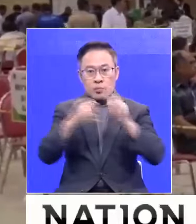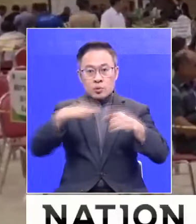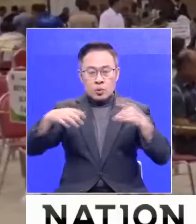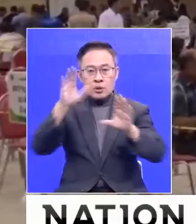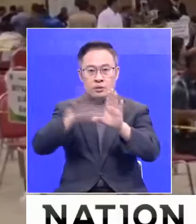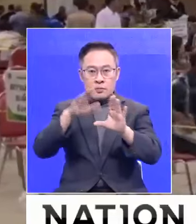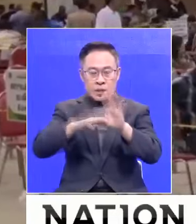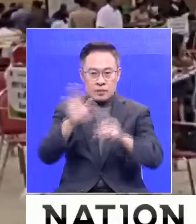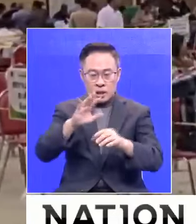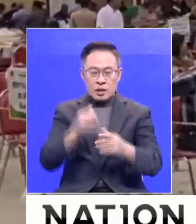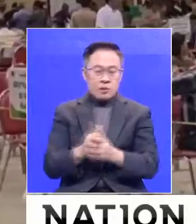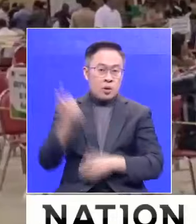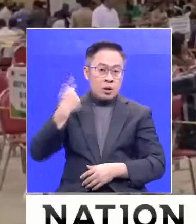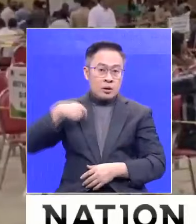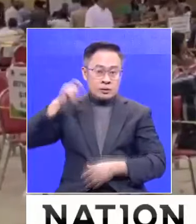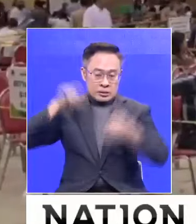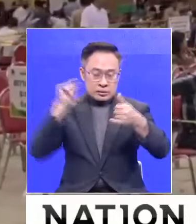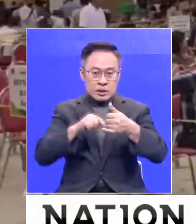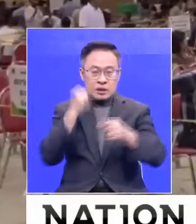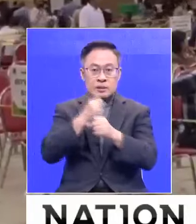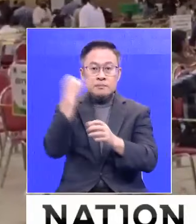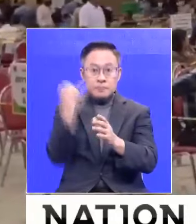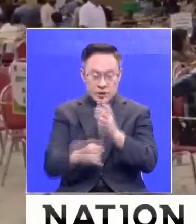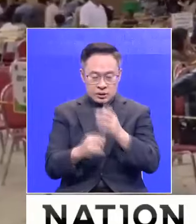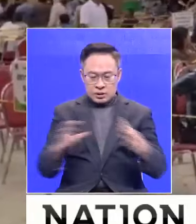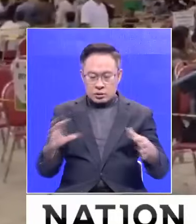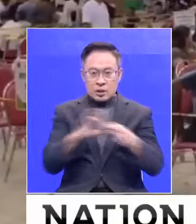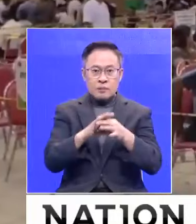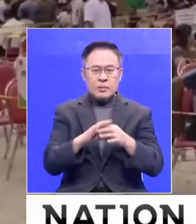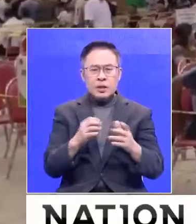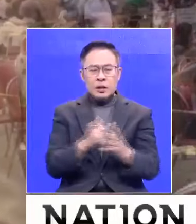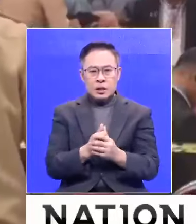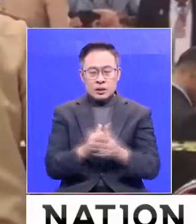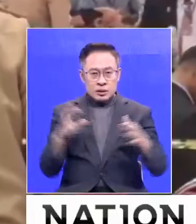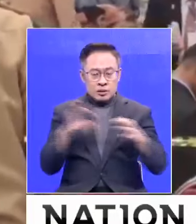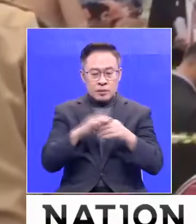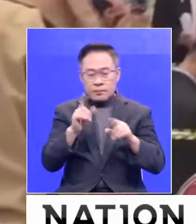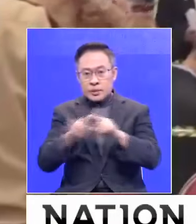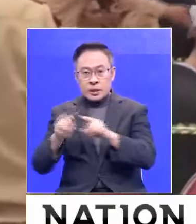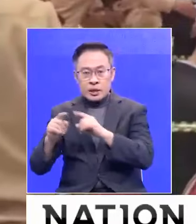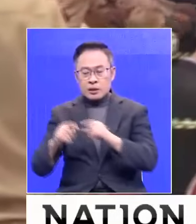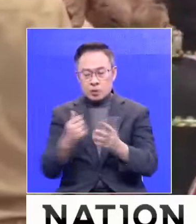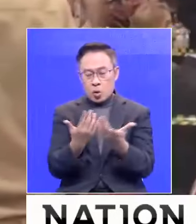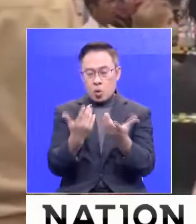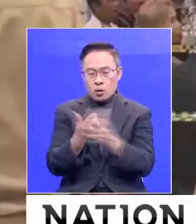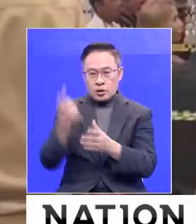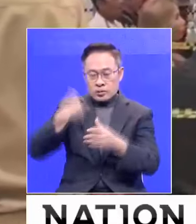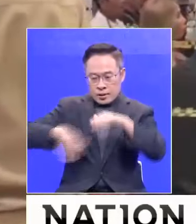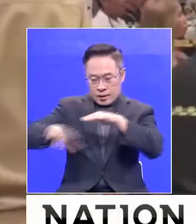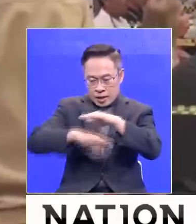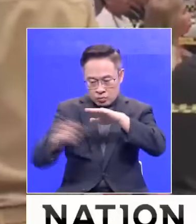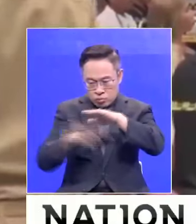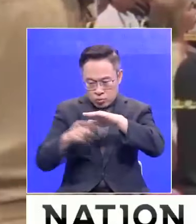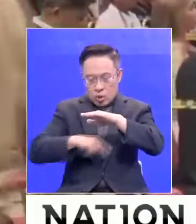ต้องโทษคำพิพากษาถึงที่สุดเกี่ยวกับคดีที่ดิฉันบอกไปเมื่อสักครู่นี้ตอนนี้กำลังรอเอกสารหลักฐานเพื่อความชัดเจนจากศ